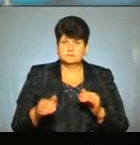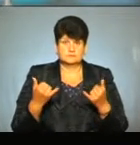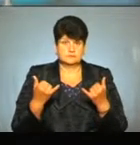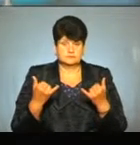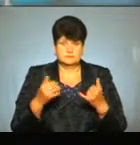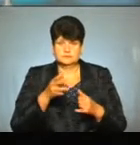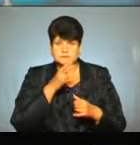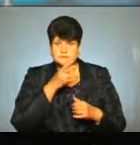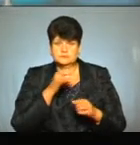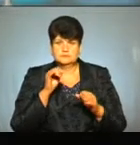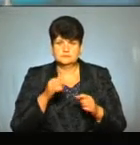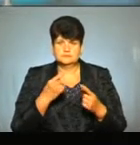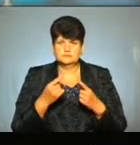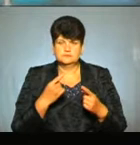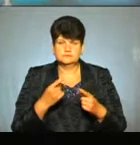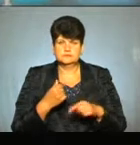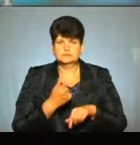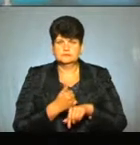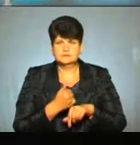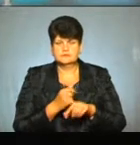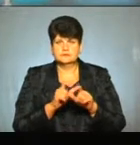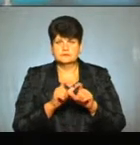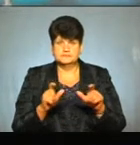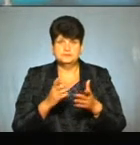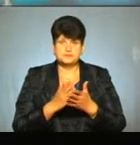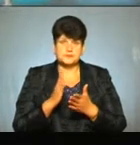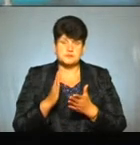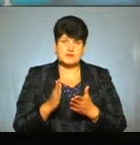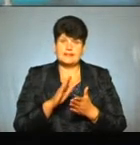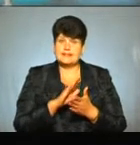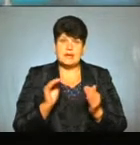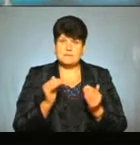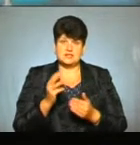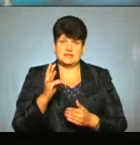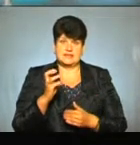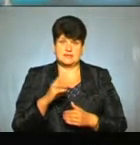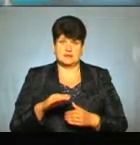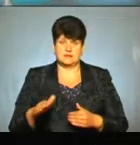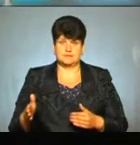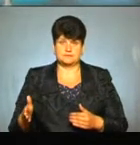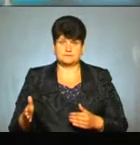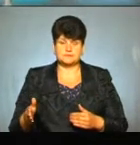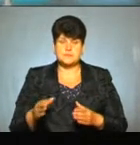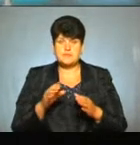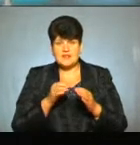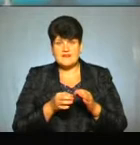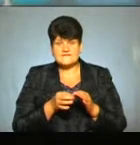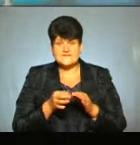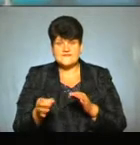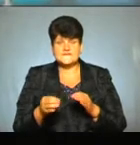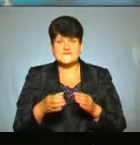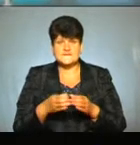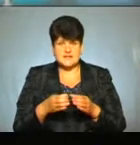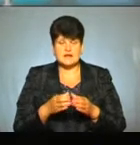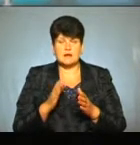то на сьогоднішній час ми можемо говорити, що опорний навчальний заклад має мати не менше 300 учнів. Філіями в опорному